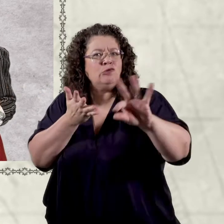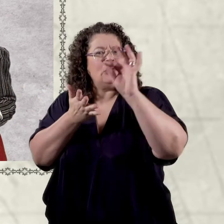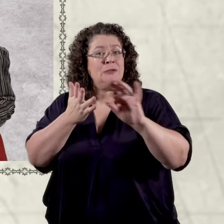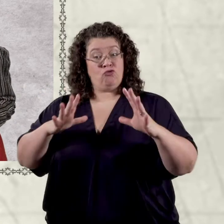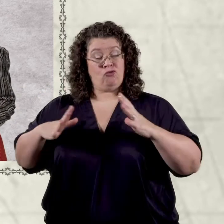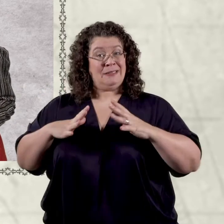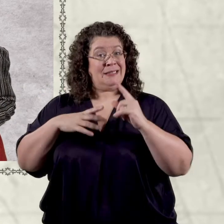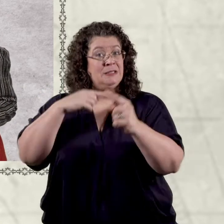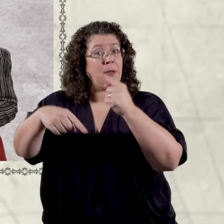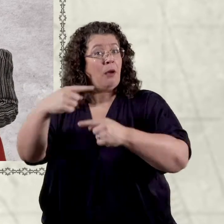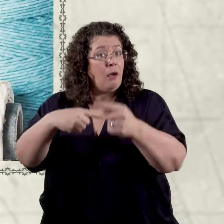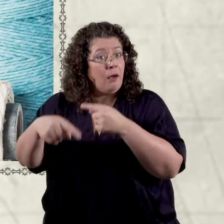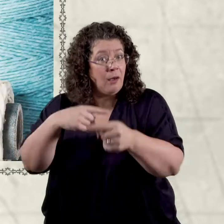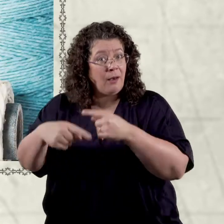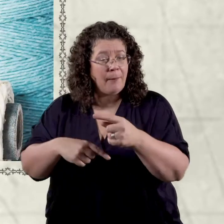i'w nyddu.